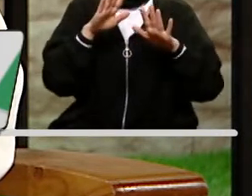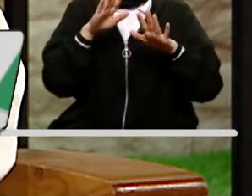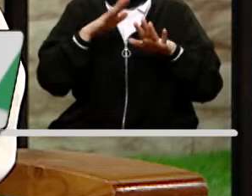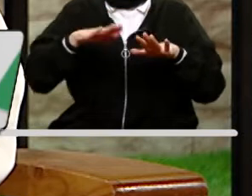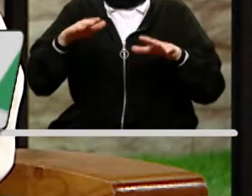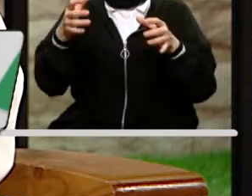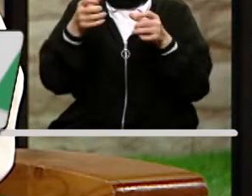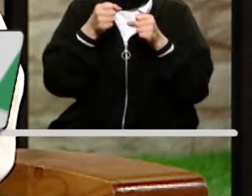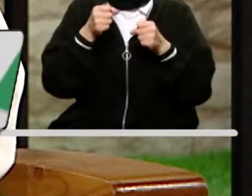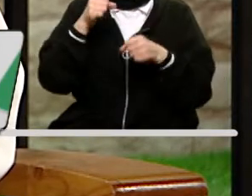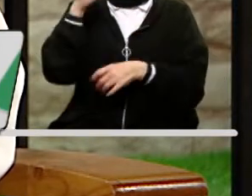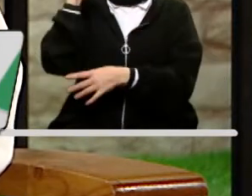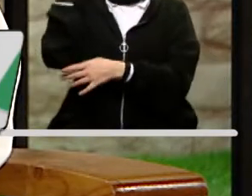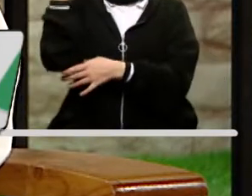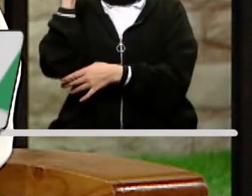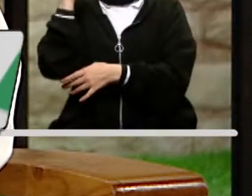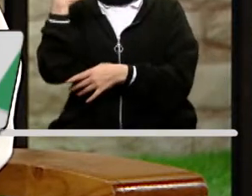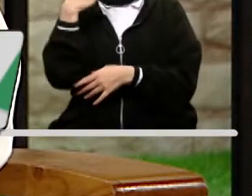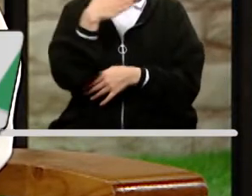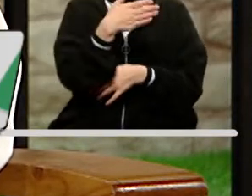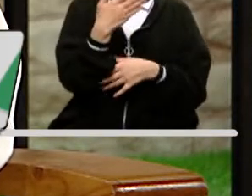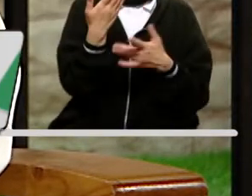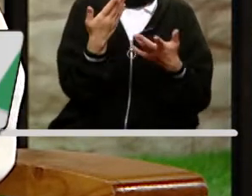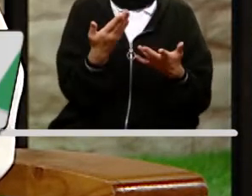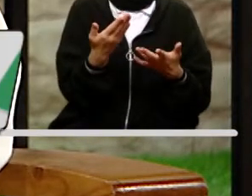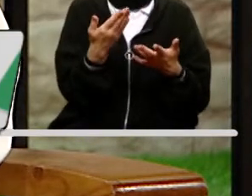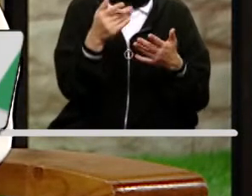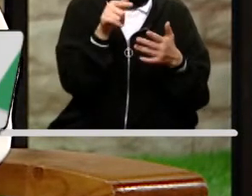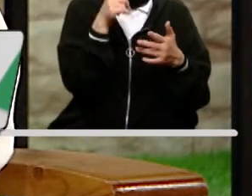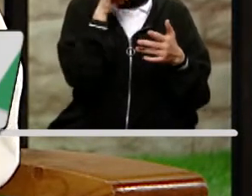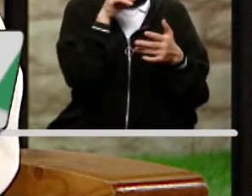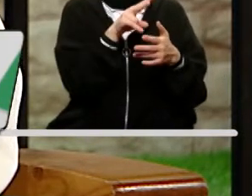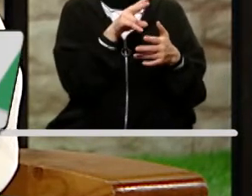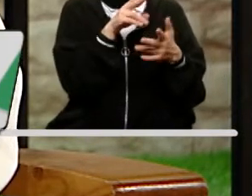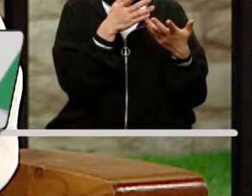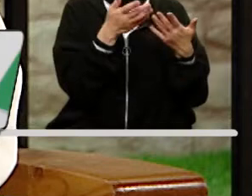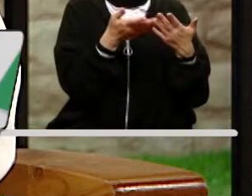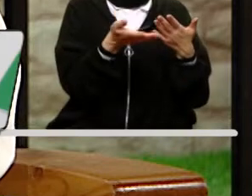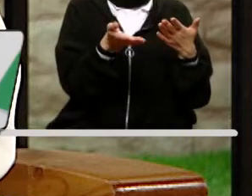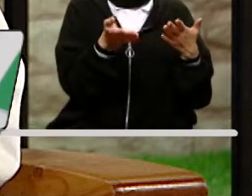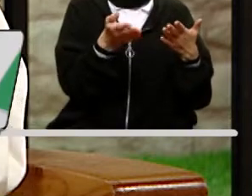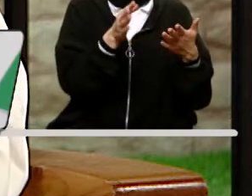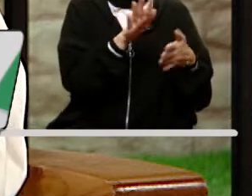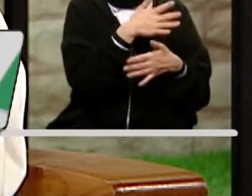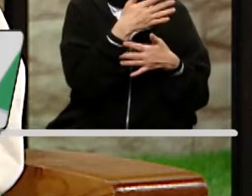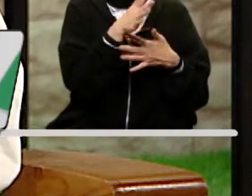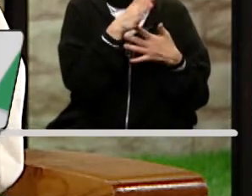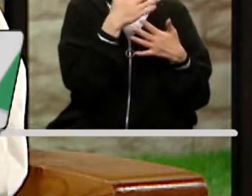neden sararmış? Oradan bir sonbahara bağlayabiliriz. Yaprak yaşarmış, çiçekler açmış. Oradan bahara,